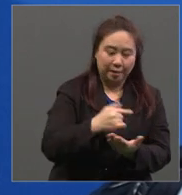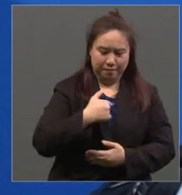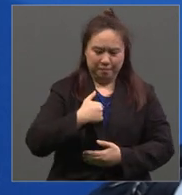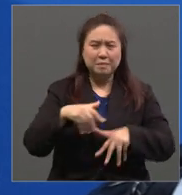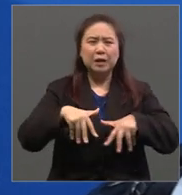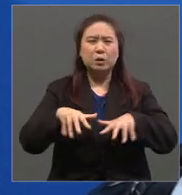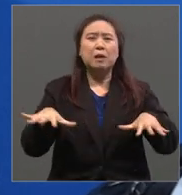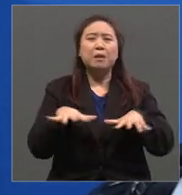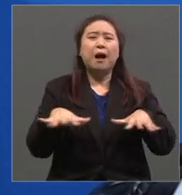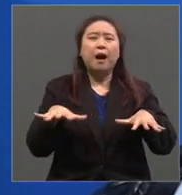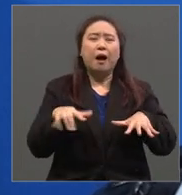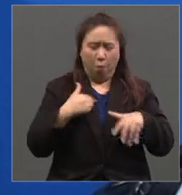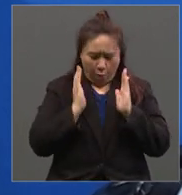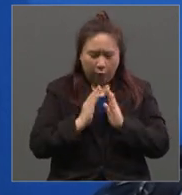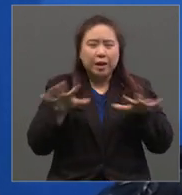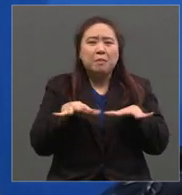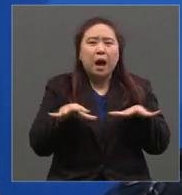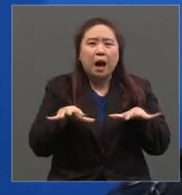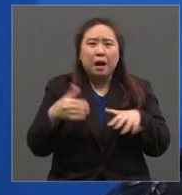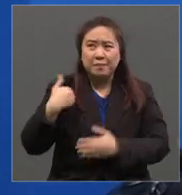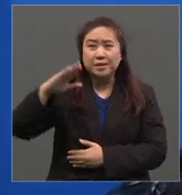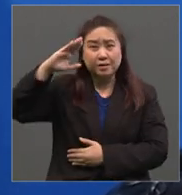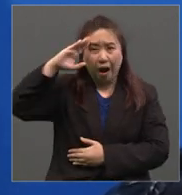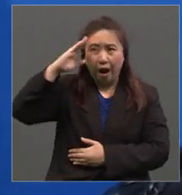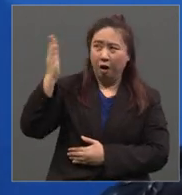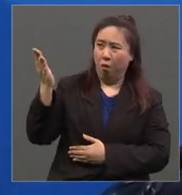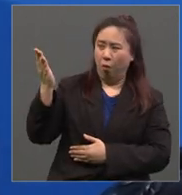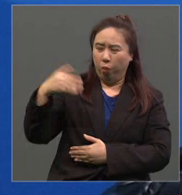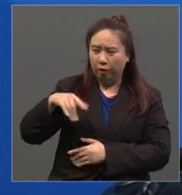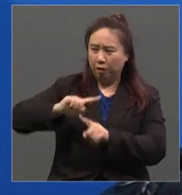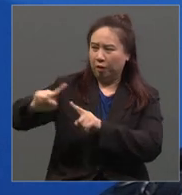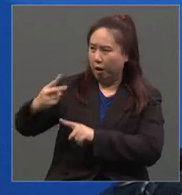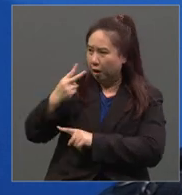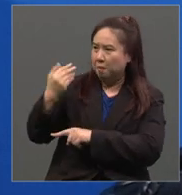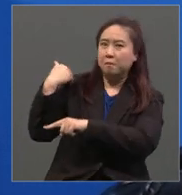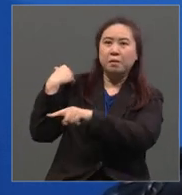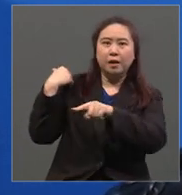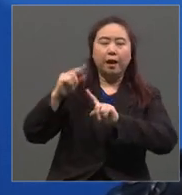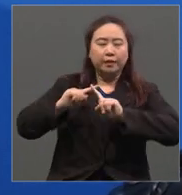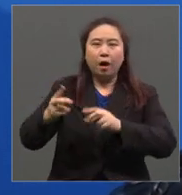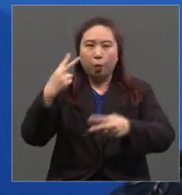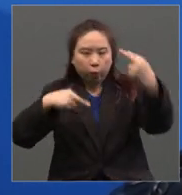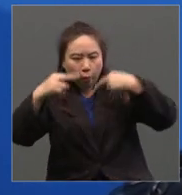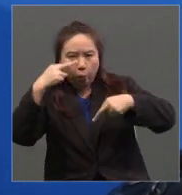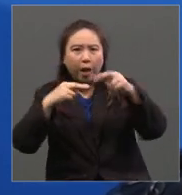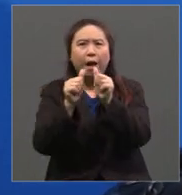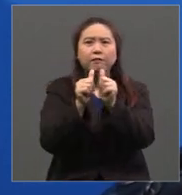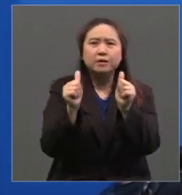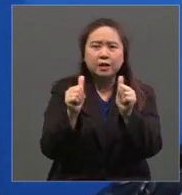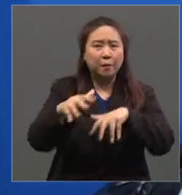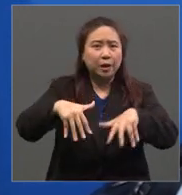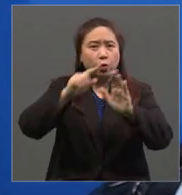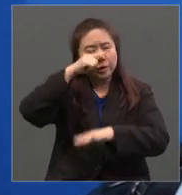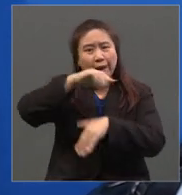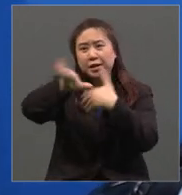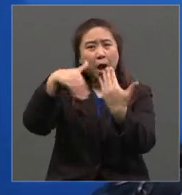าชนธรรมดาคนนึงแล้วในเครื่องเนี่ยก็จะมีแบบเหมือนนายทหารมีหลายๆคนแต่ว่าเธอได้รับการดูแลดีมากประชาชนชาวไทยที่กลับม